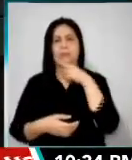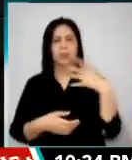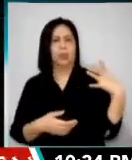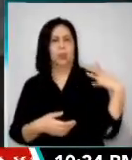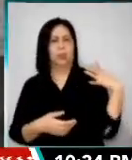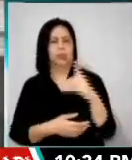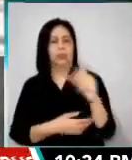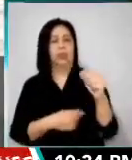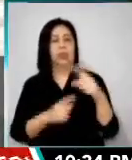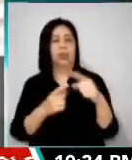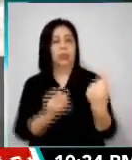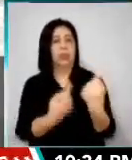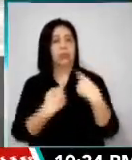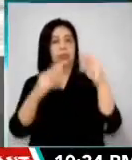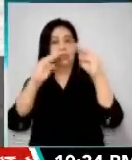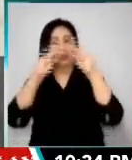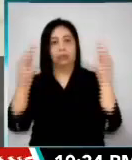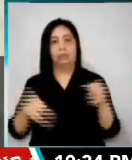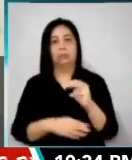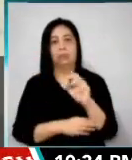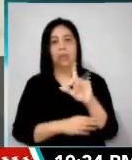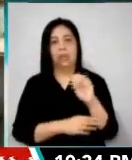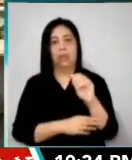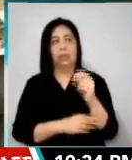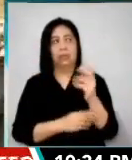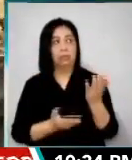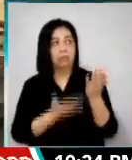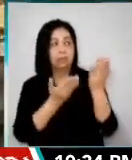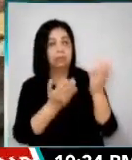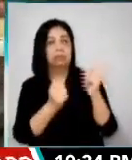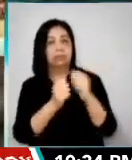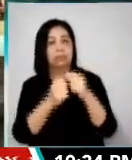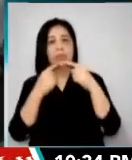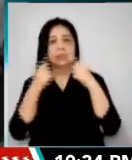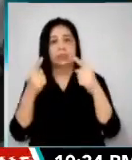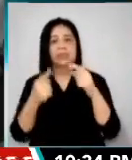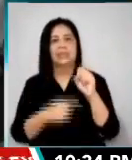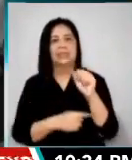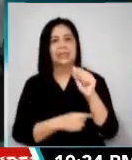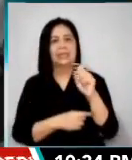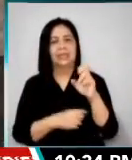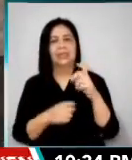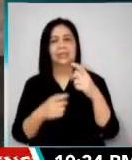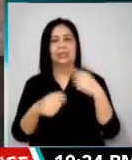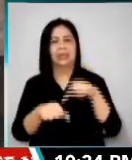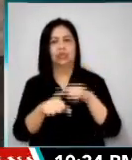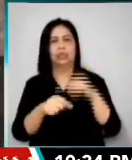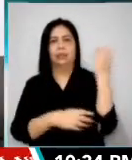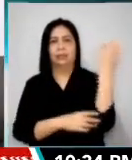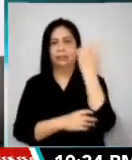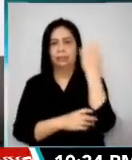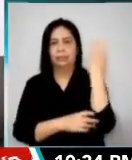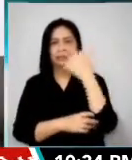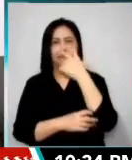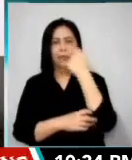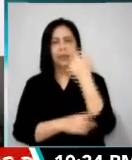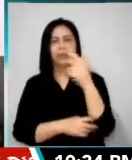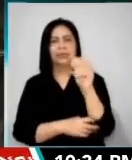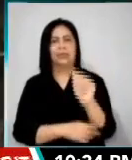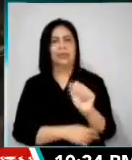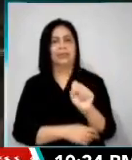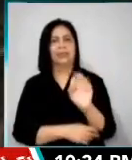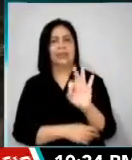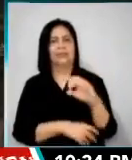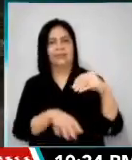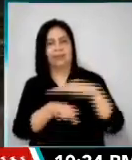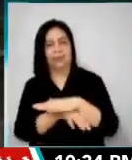Malacañang sa rekomendasyon nitong magdeklara ng State of National Emergency kaugnay ng African Swine Fever para matugunan